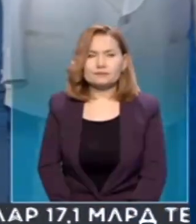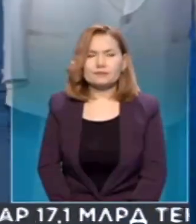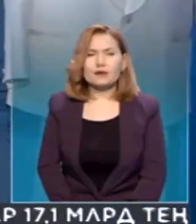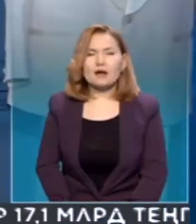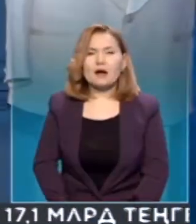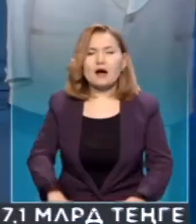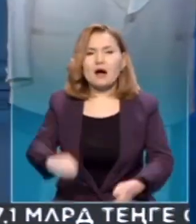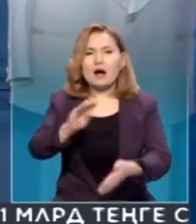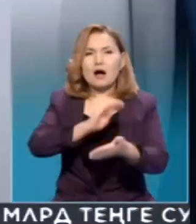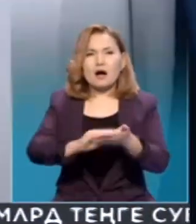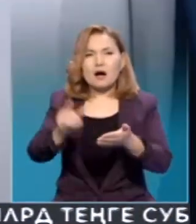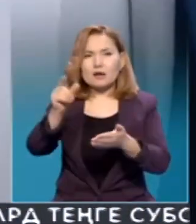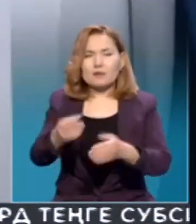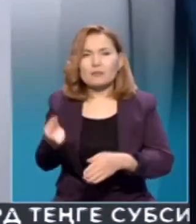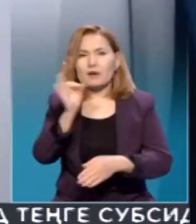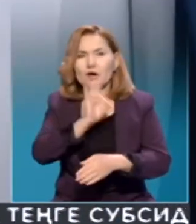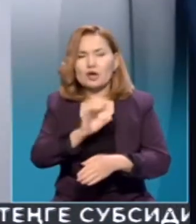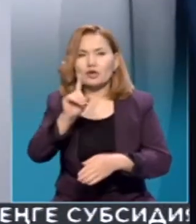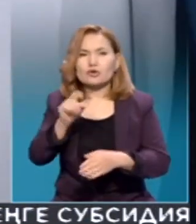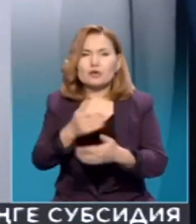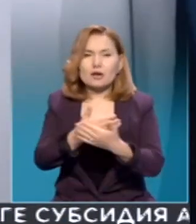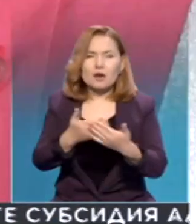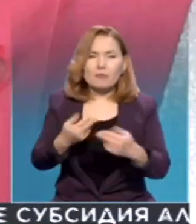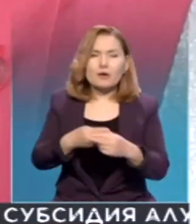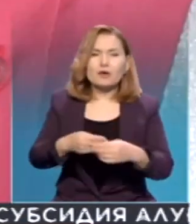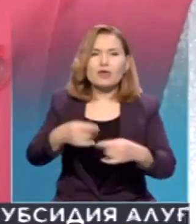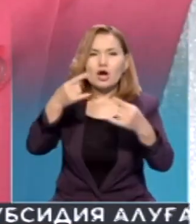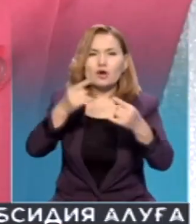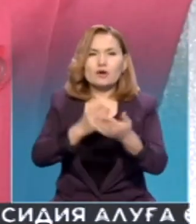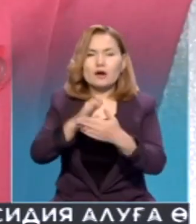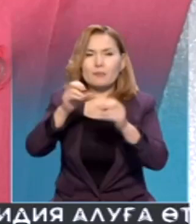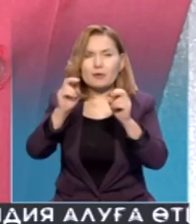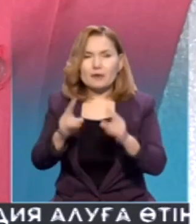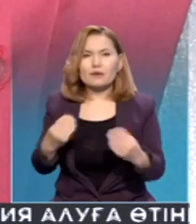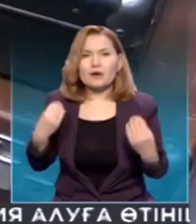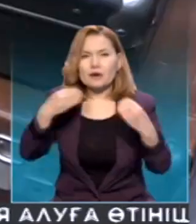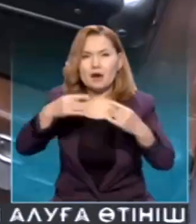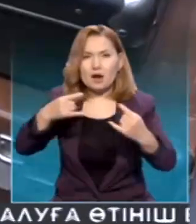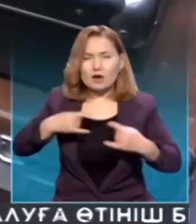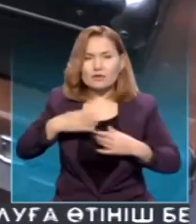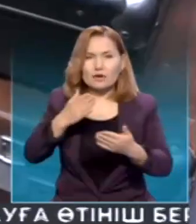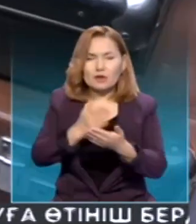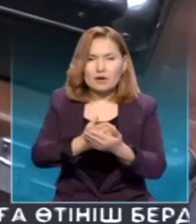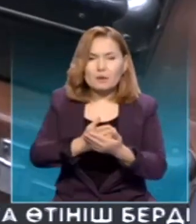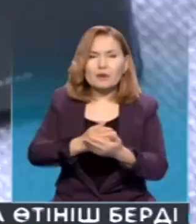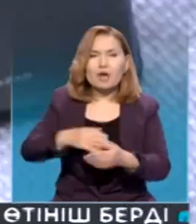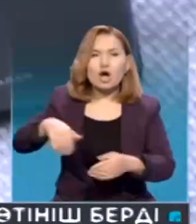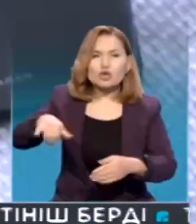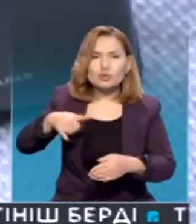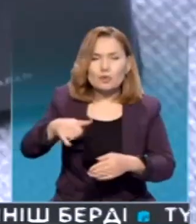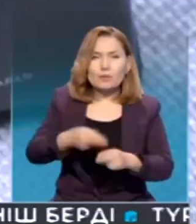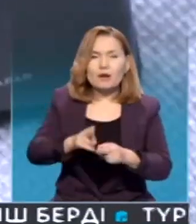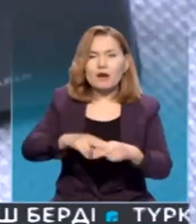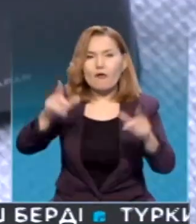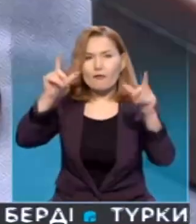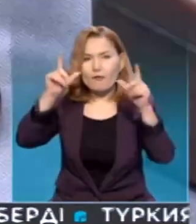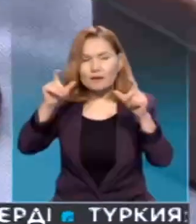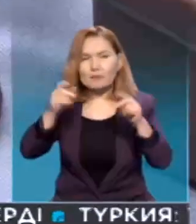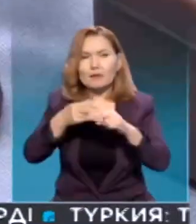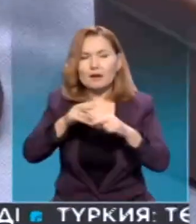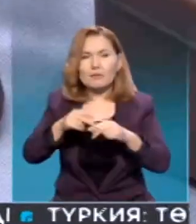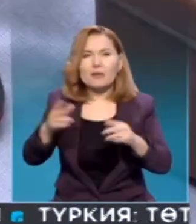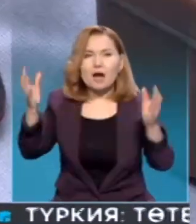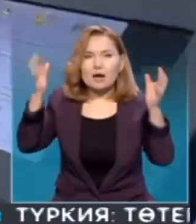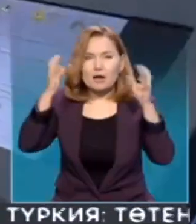Қаламгер қолданған 100-ге жуық заттың арасында журналистика қайраткерінің эфирге киген киімдері, ұстаған сөмкелері, фотоаппараттар және